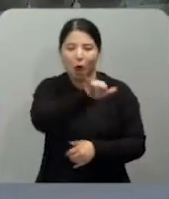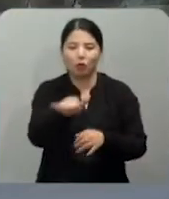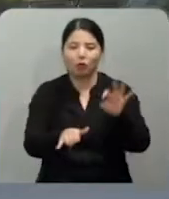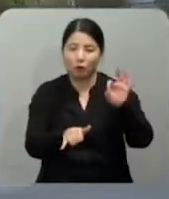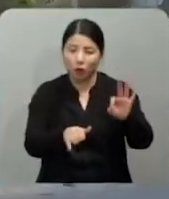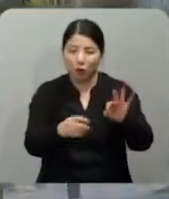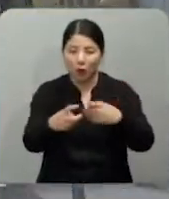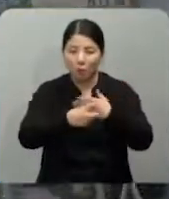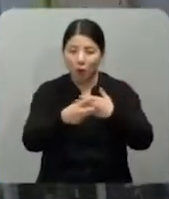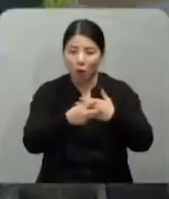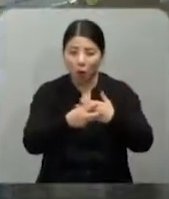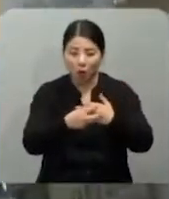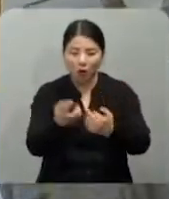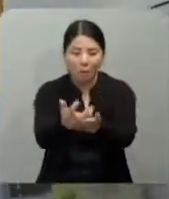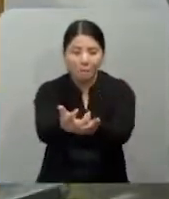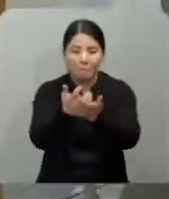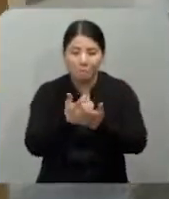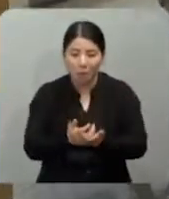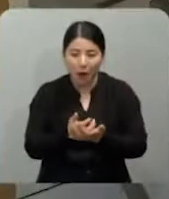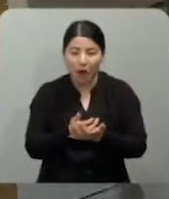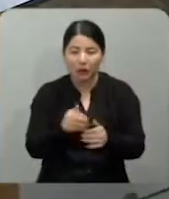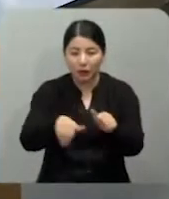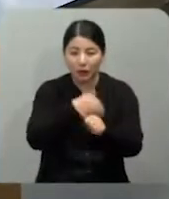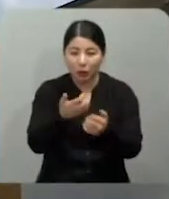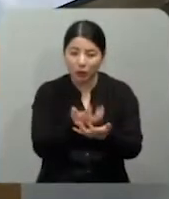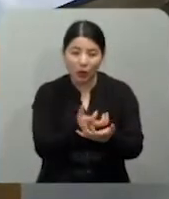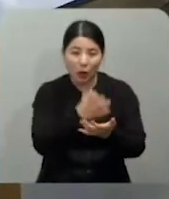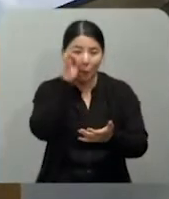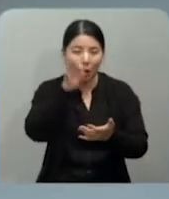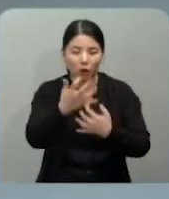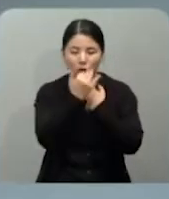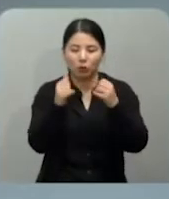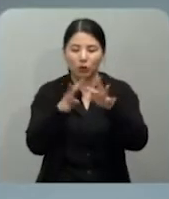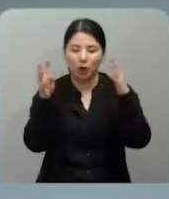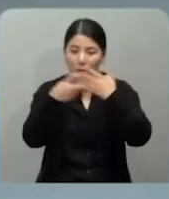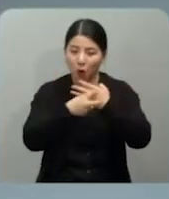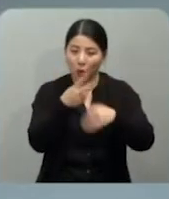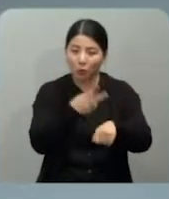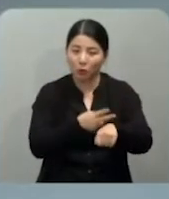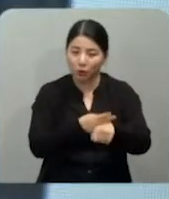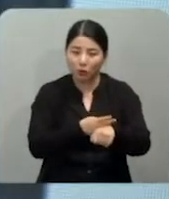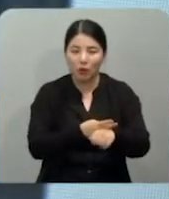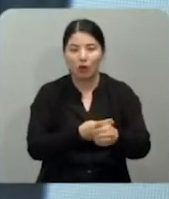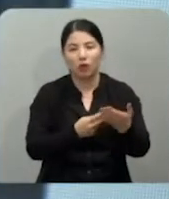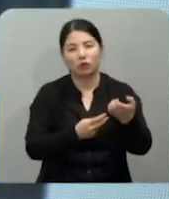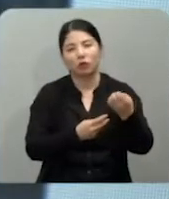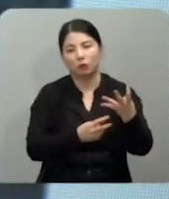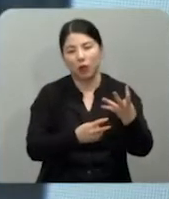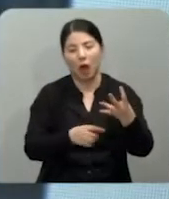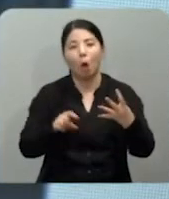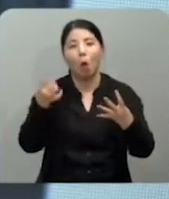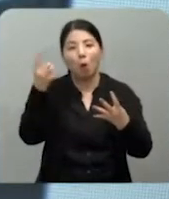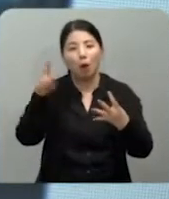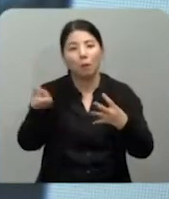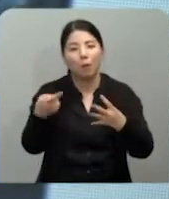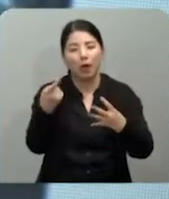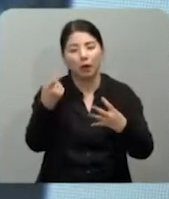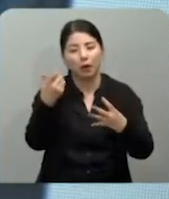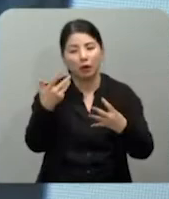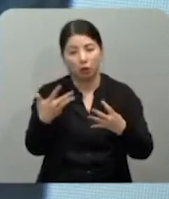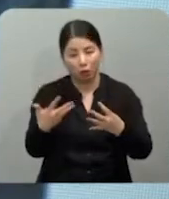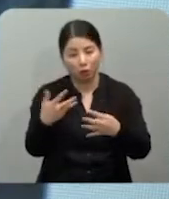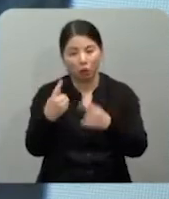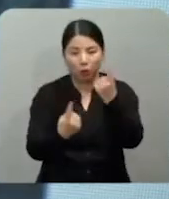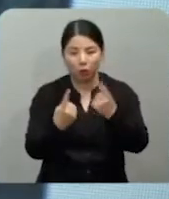국립대 병원에서 받은 전공이 현황을 보면 충북대병원 전공이 는 94명 으로 적 원인 100 18명 보다